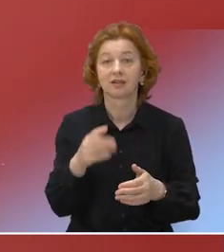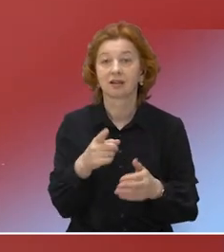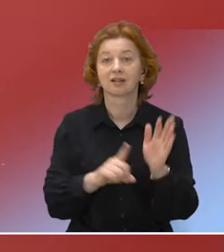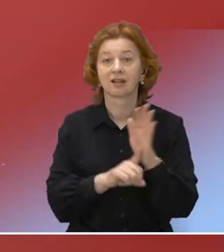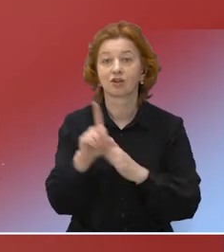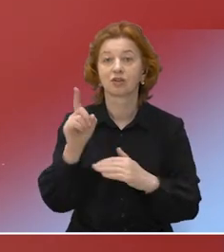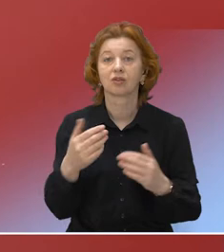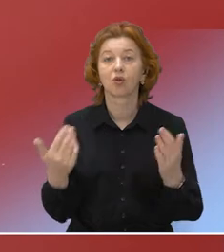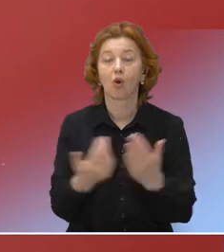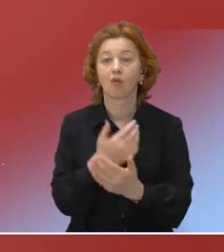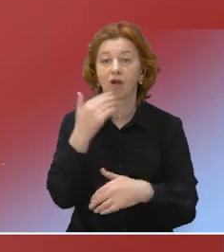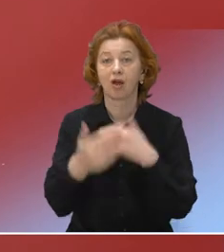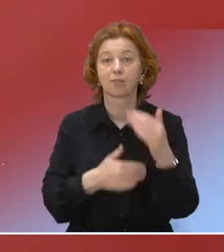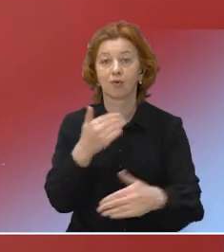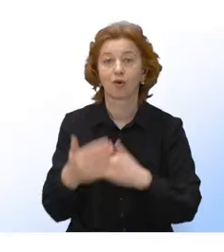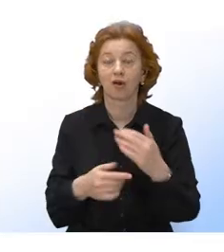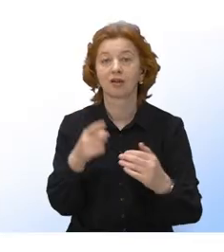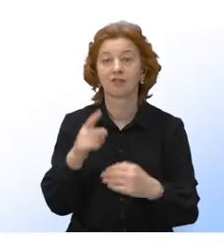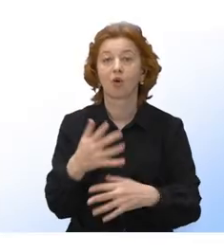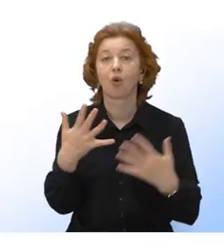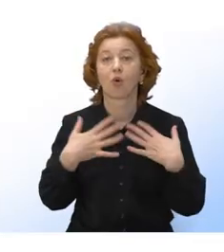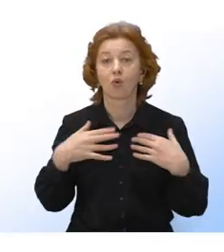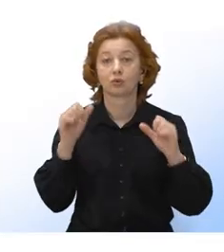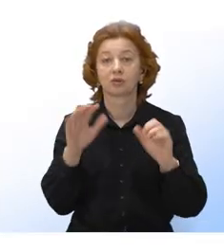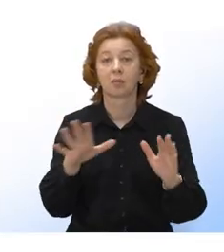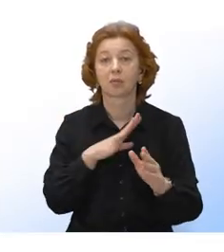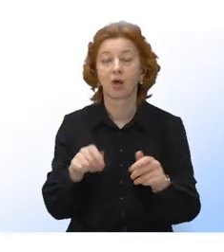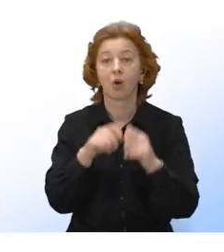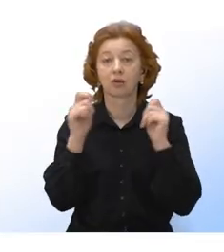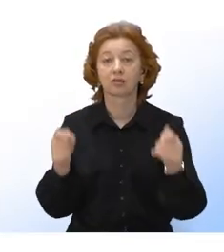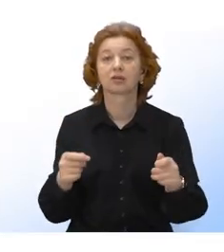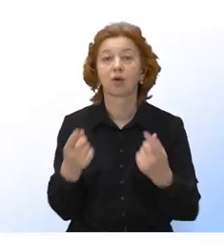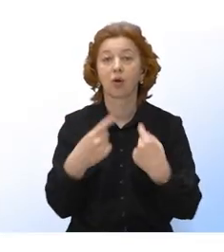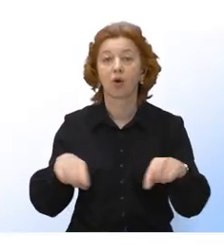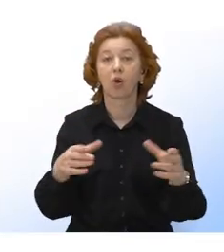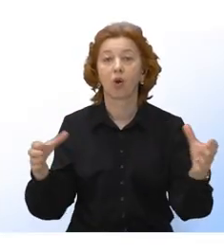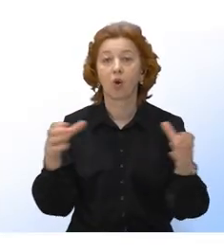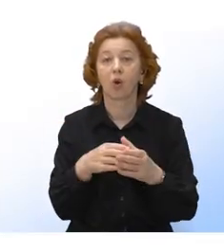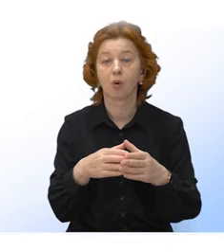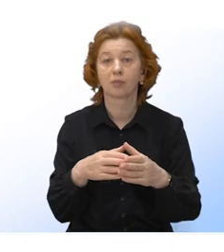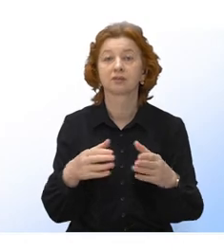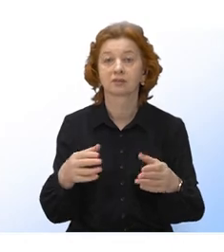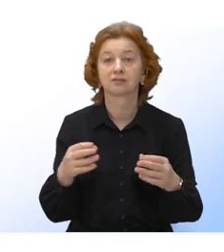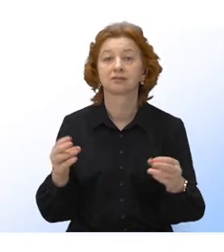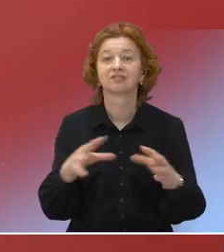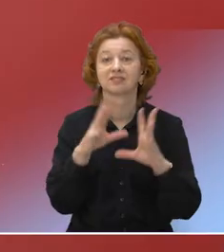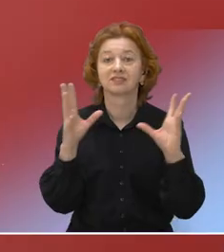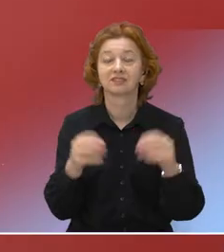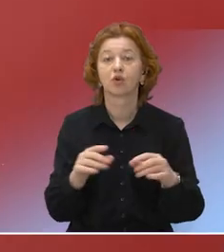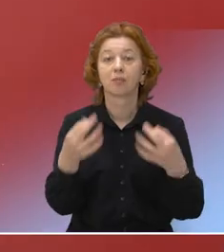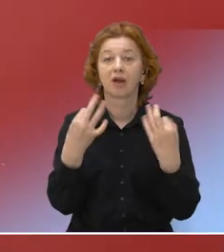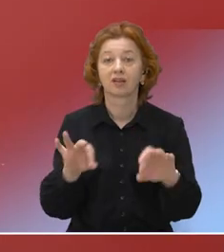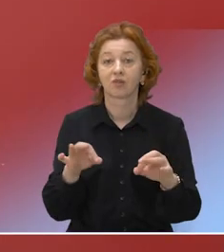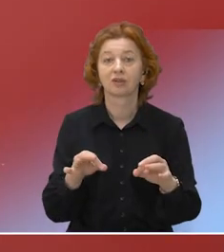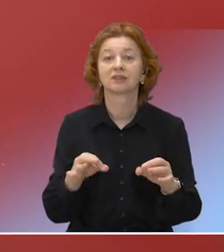охраны началась новая эпоха. Его усилиями был создан целый комплекс противопожарных сил и средств, что